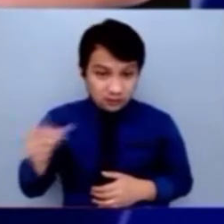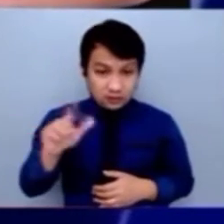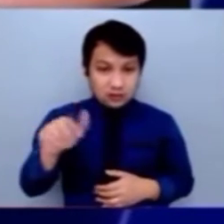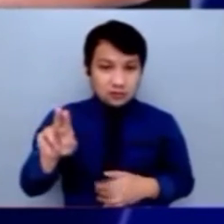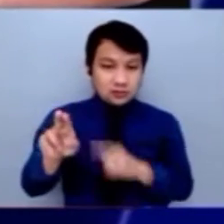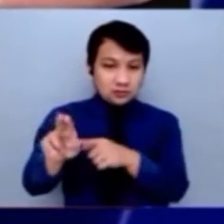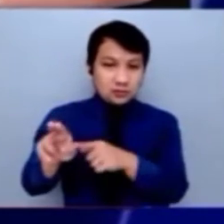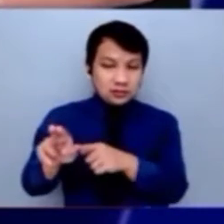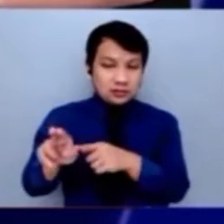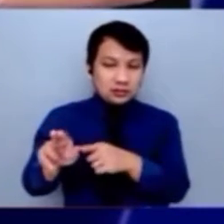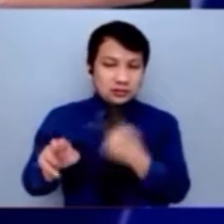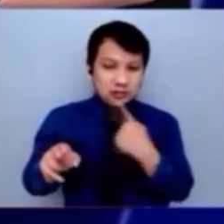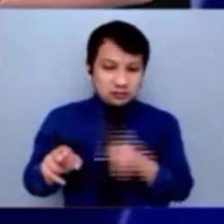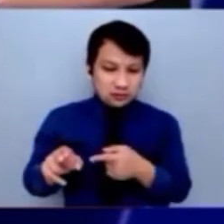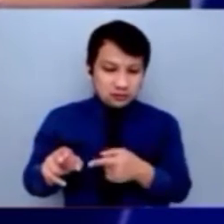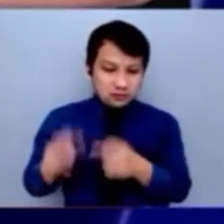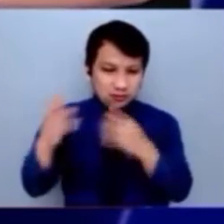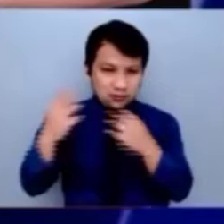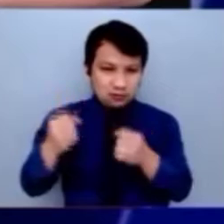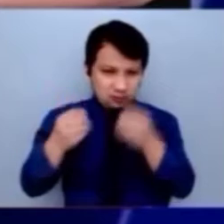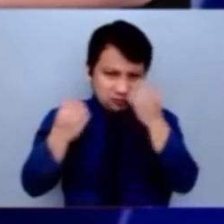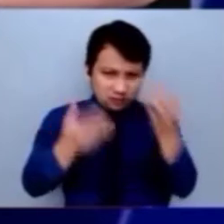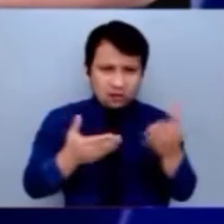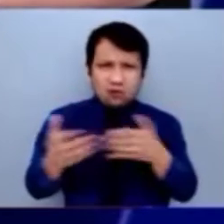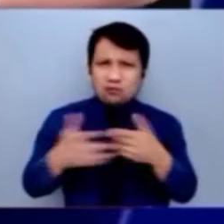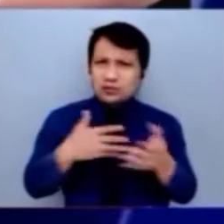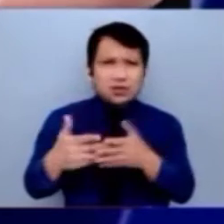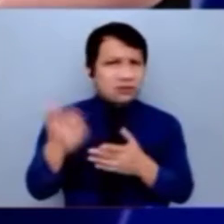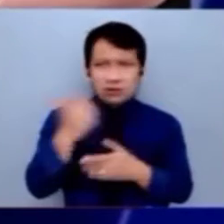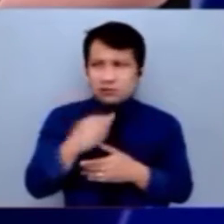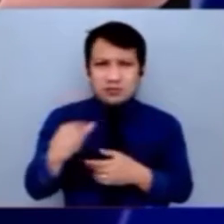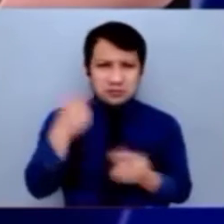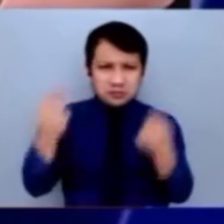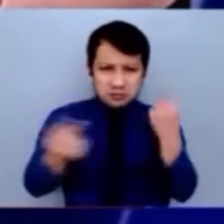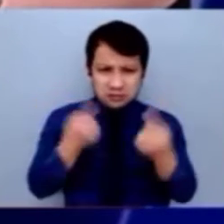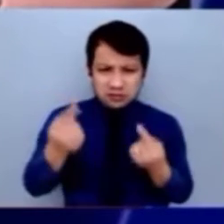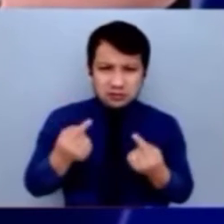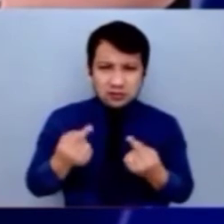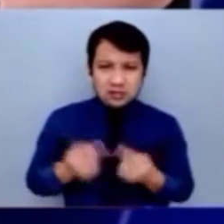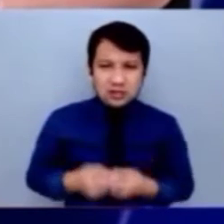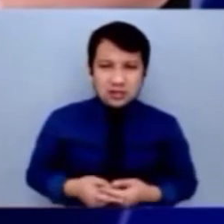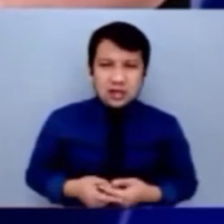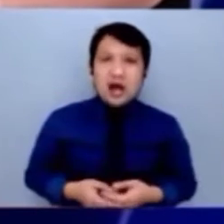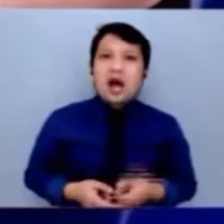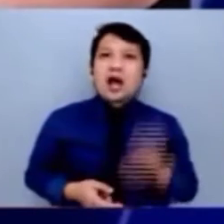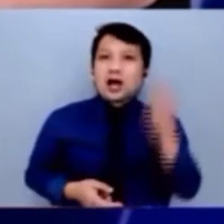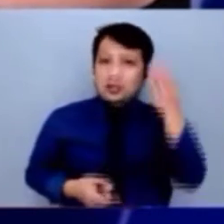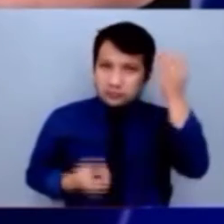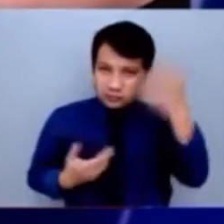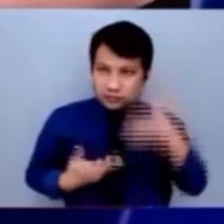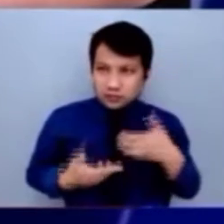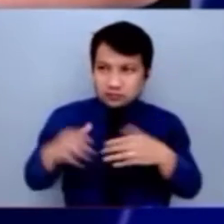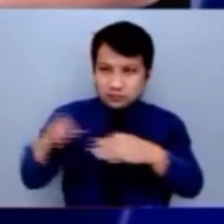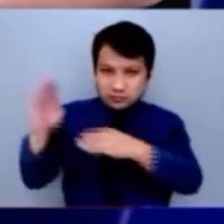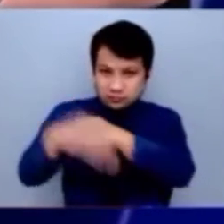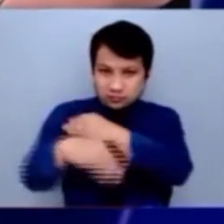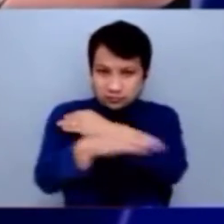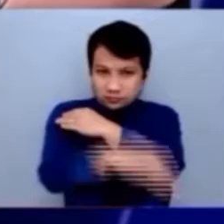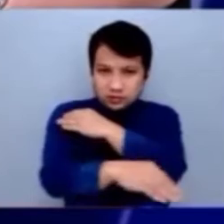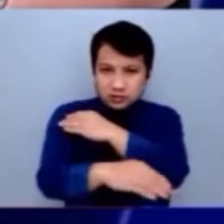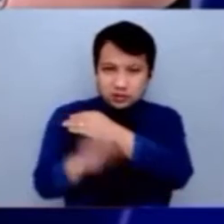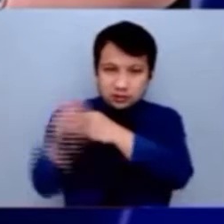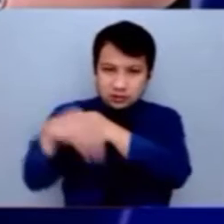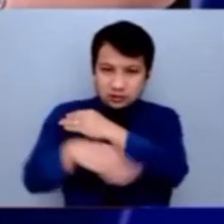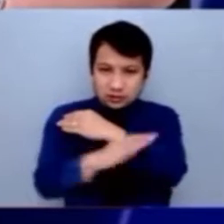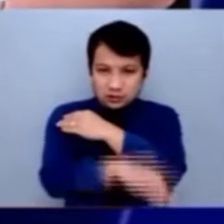agad nasabi na super typhoon. Pero kahit nakulangan sila, ang concern lang natin, yung at least man lang sana mga tao sa coastal areas, parang sa Bohol, sa